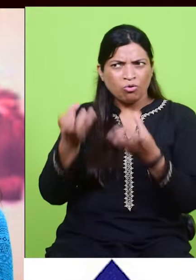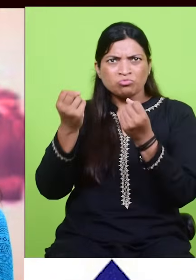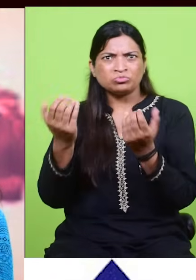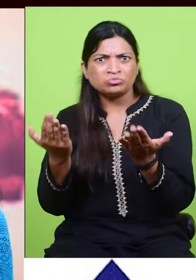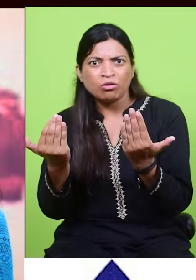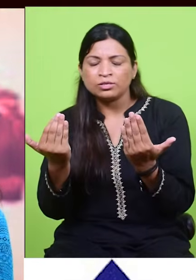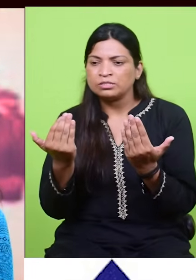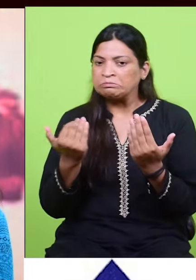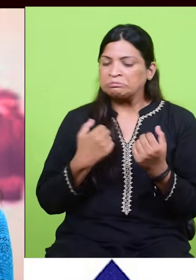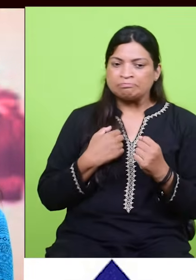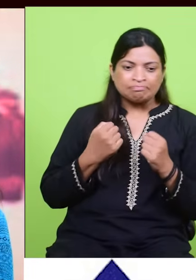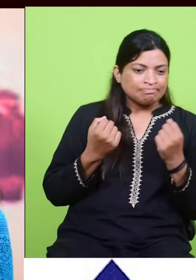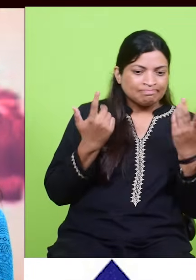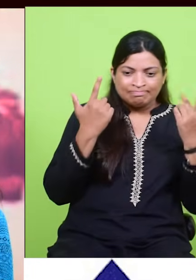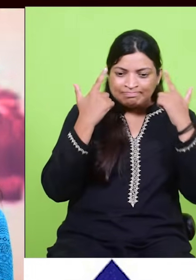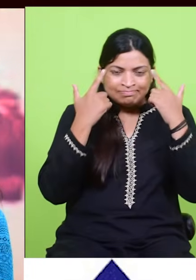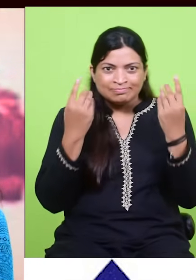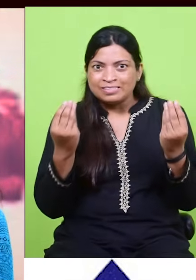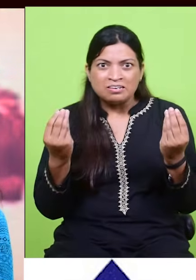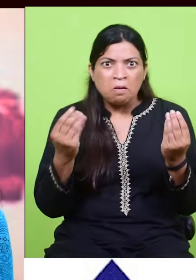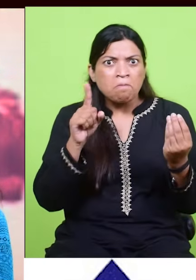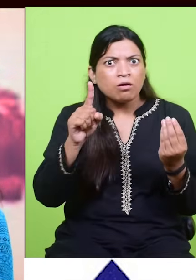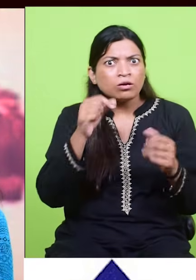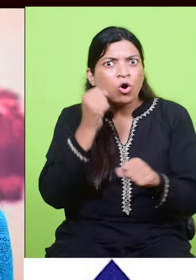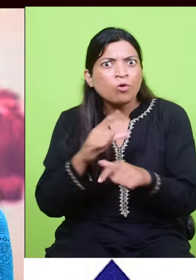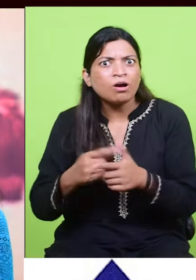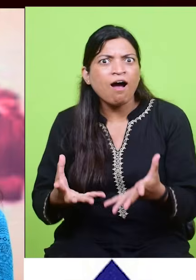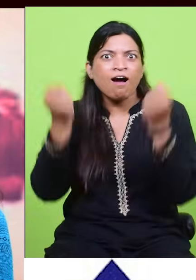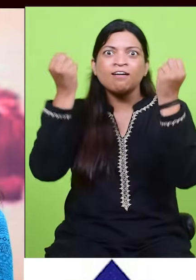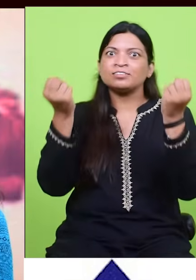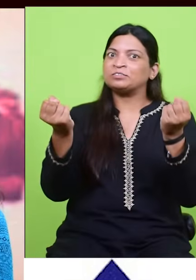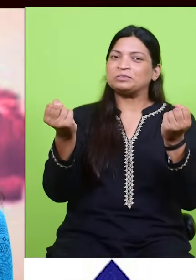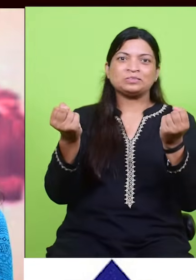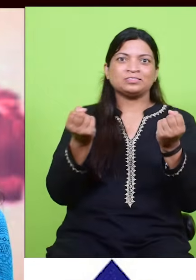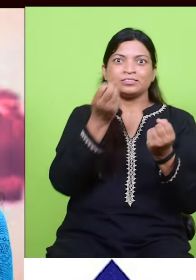लेकिन मैं यही कहूँगी, ऐसे बच्चों को बिल्कुल अलग से मत रखिए, साथ में